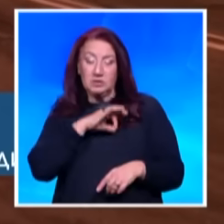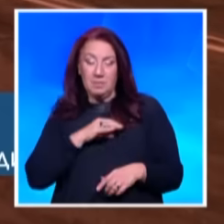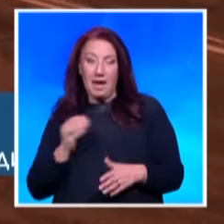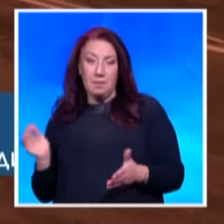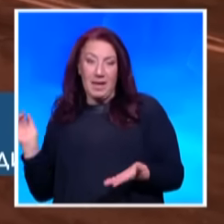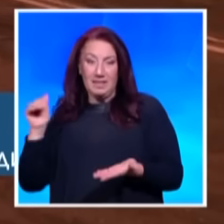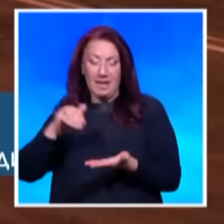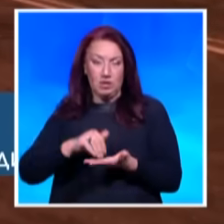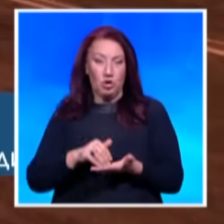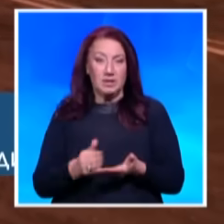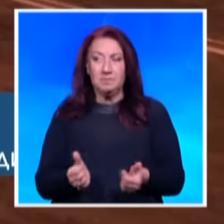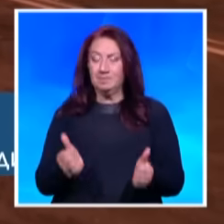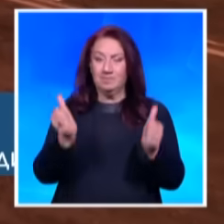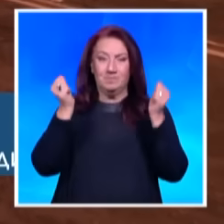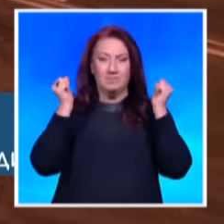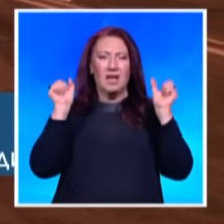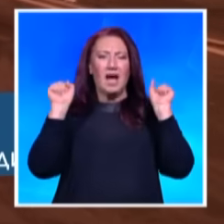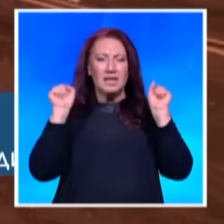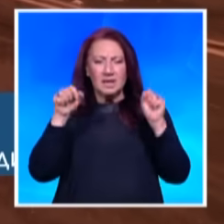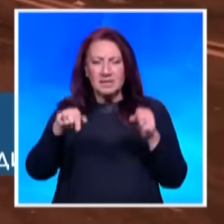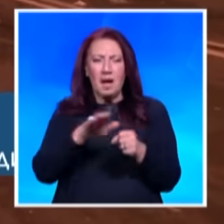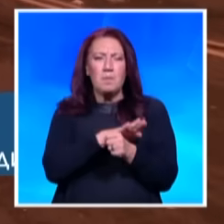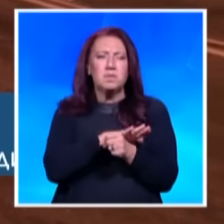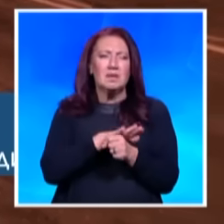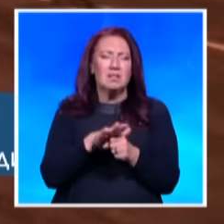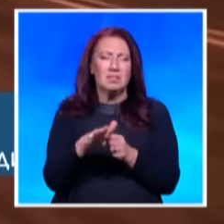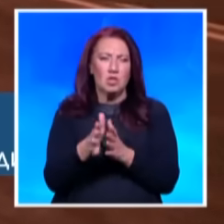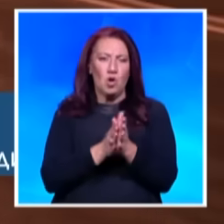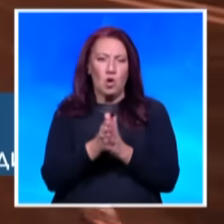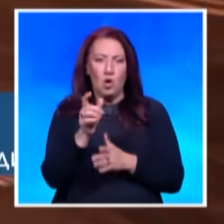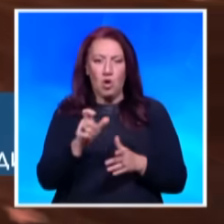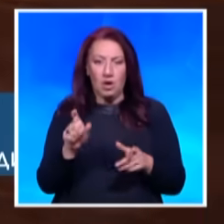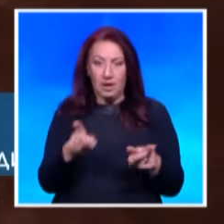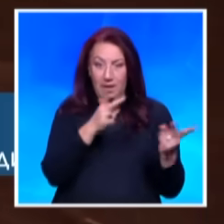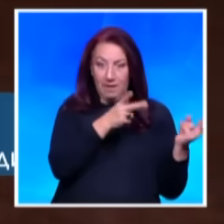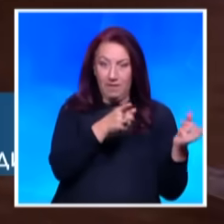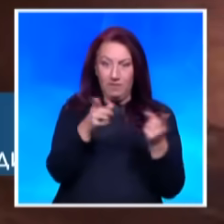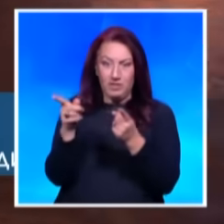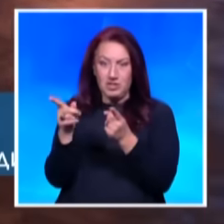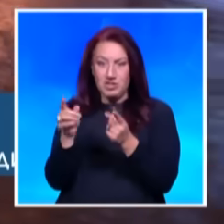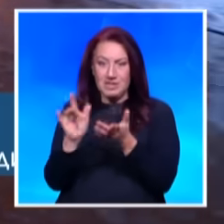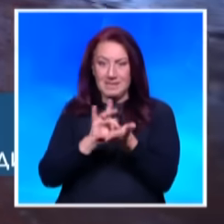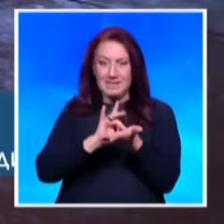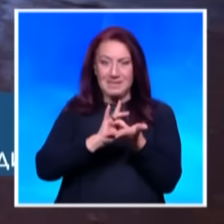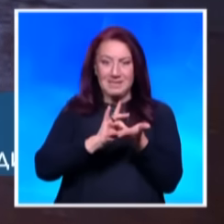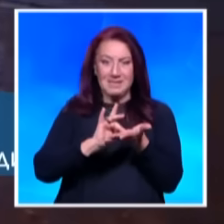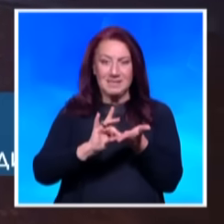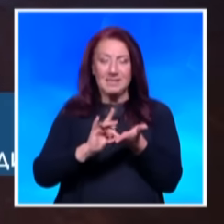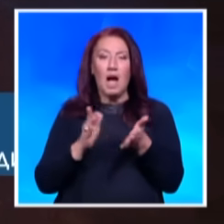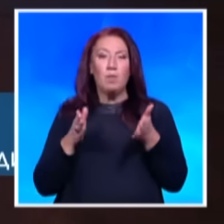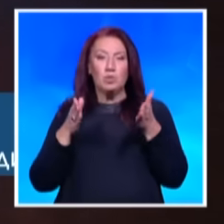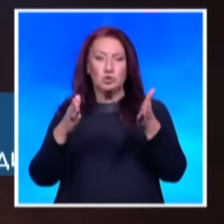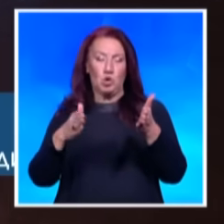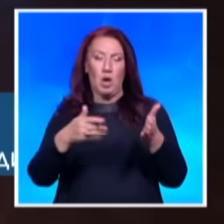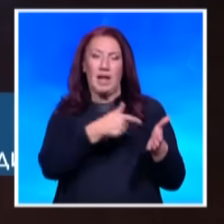на агитката и беше пълно с хора тук. Сега виждате какъв контраст. Ще обърнем с Пепи и към посока националния стадион,